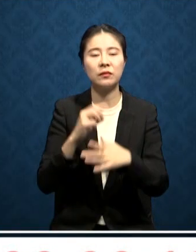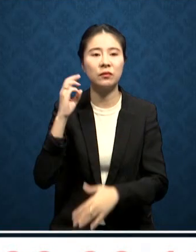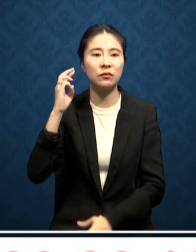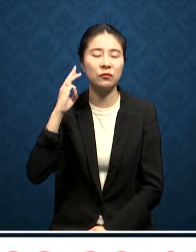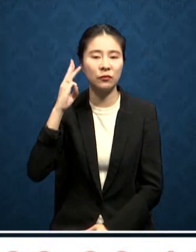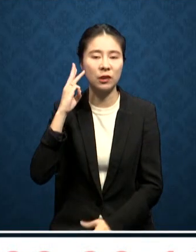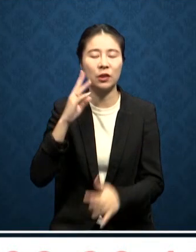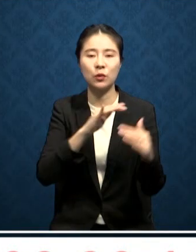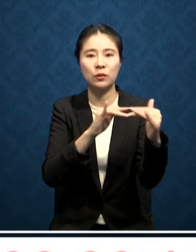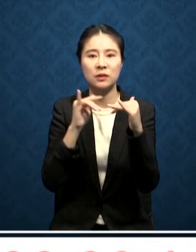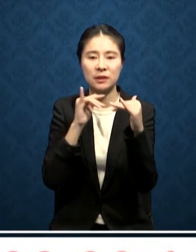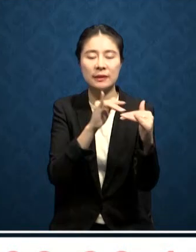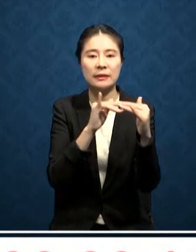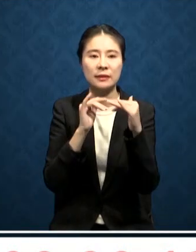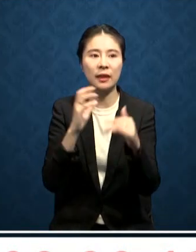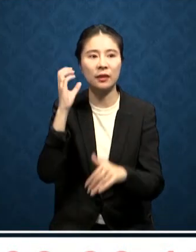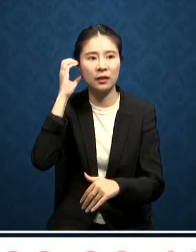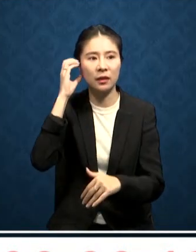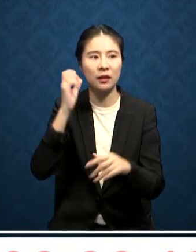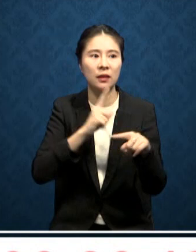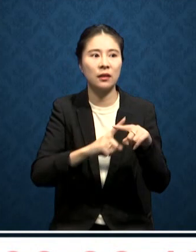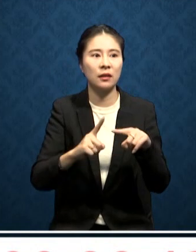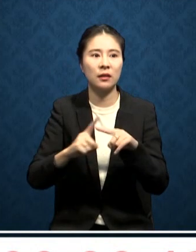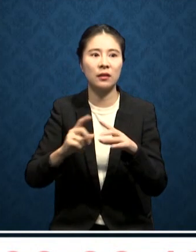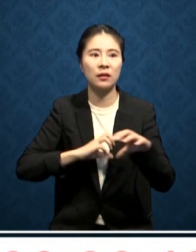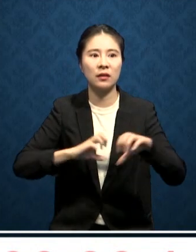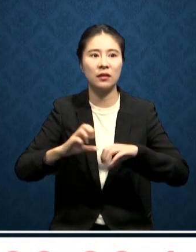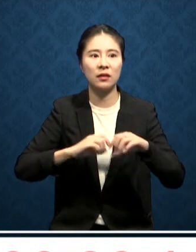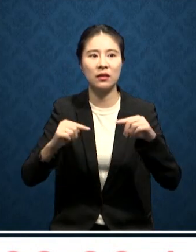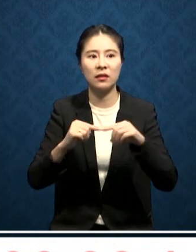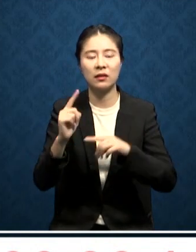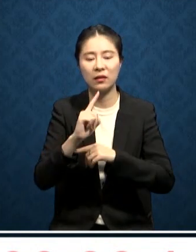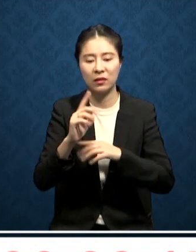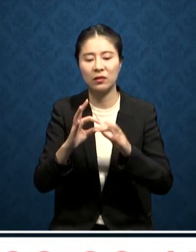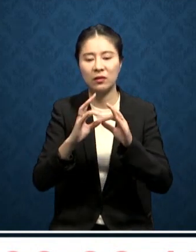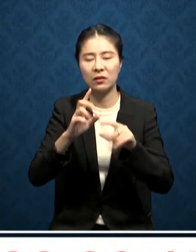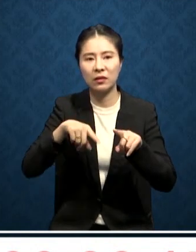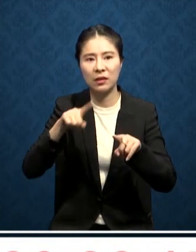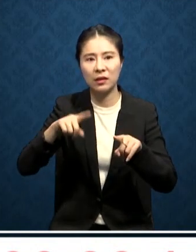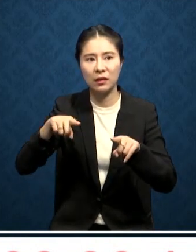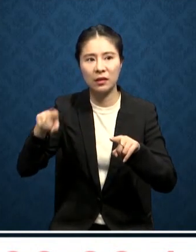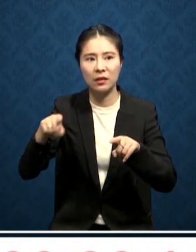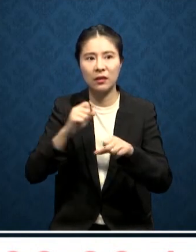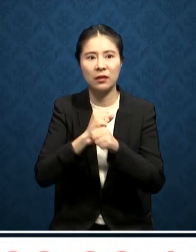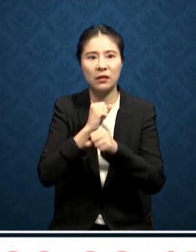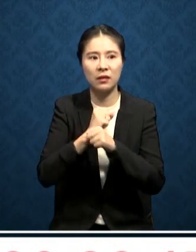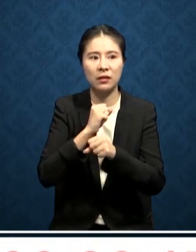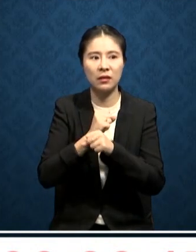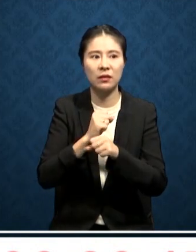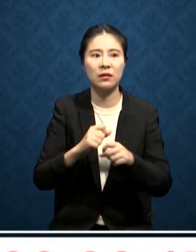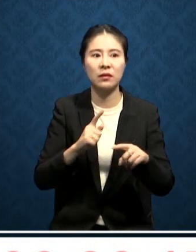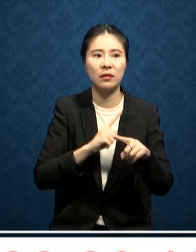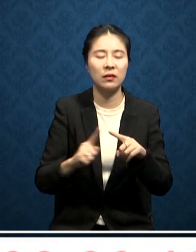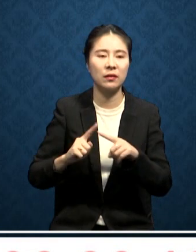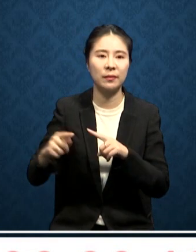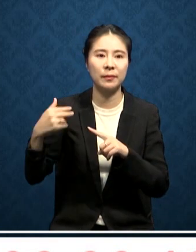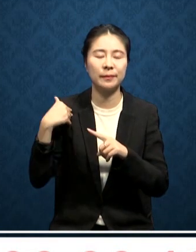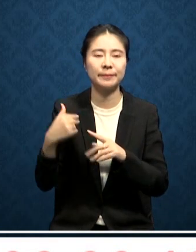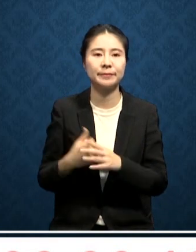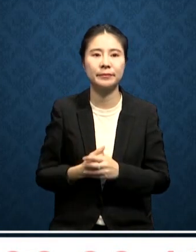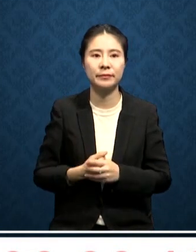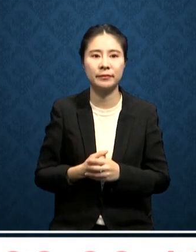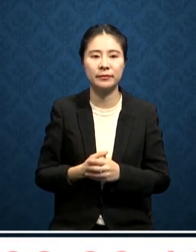อง